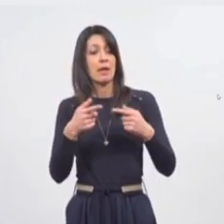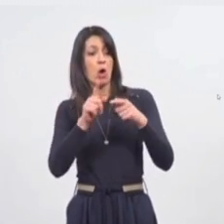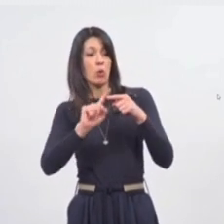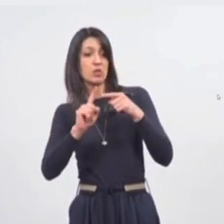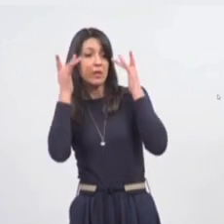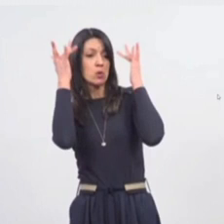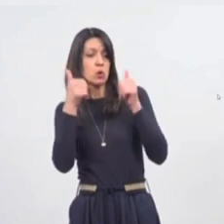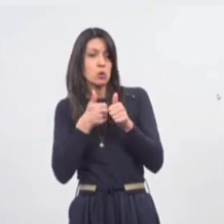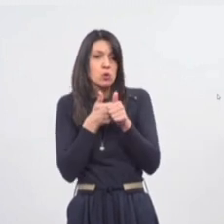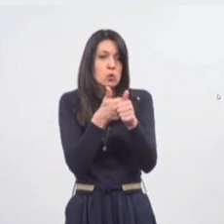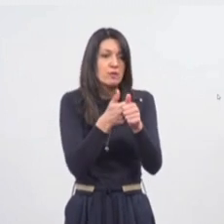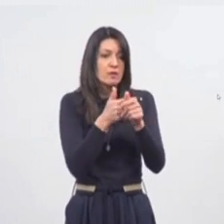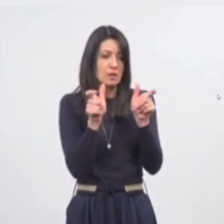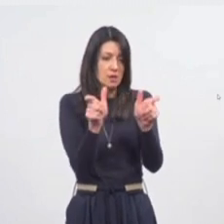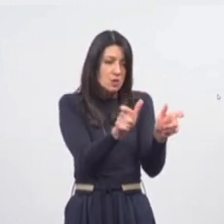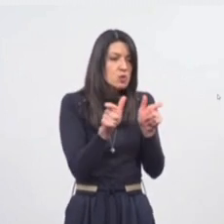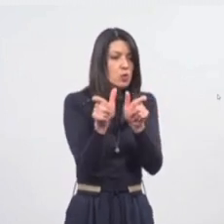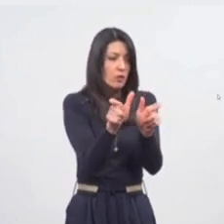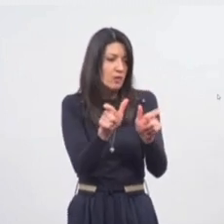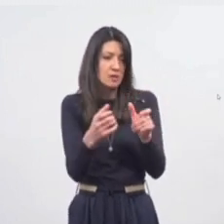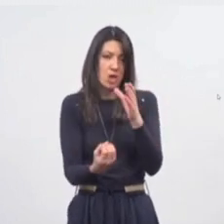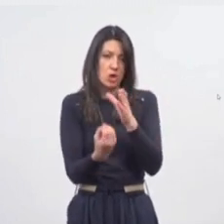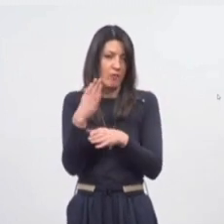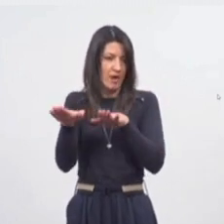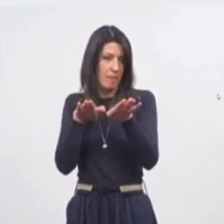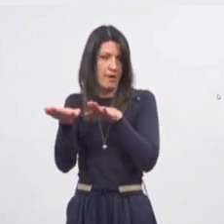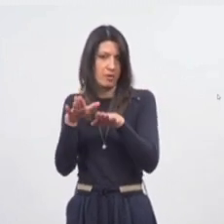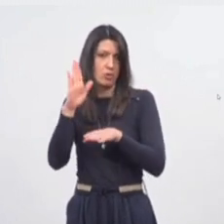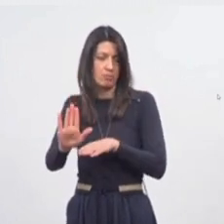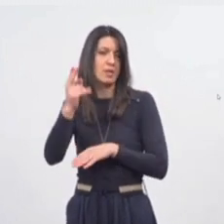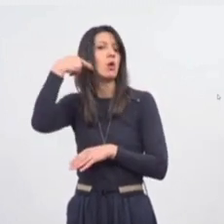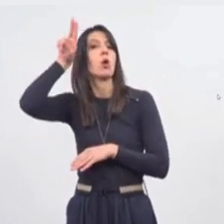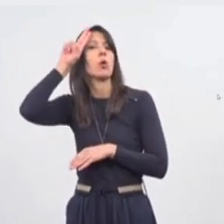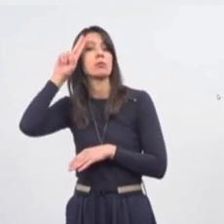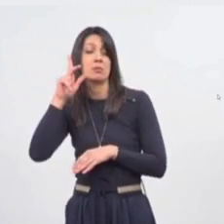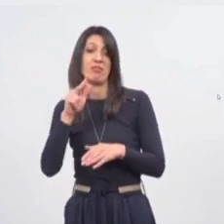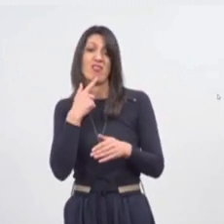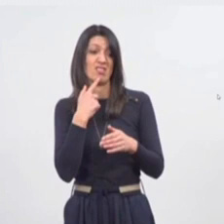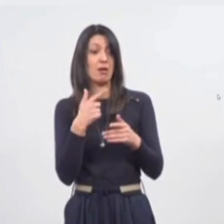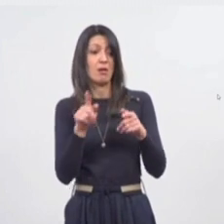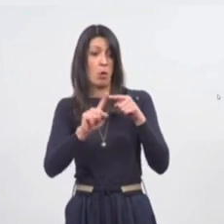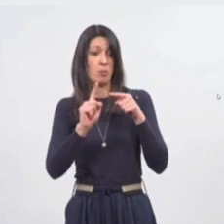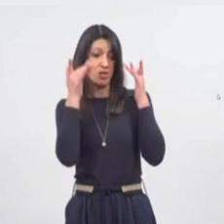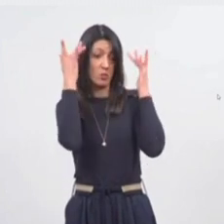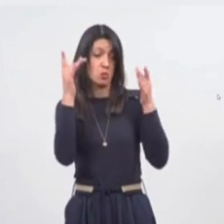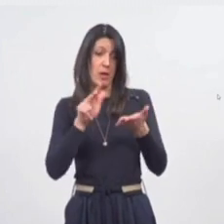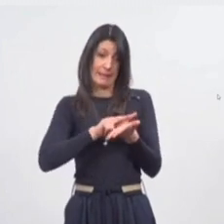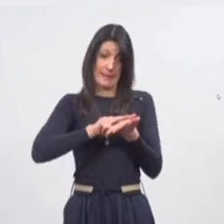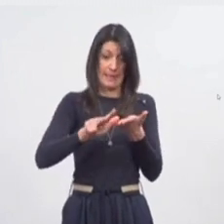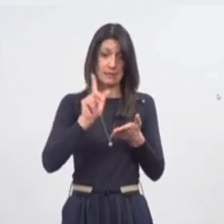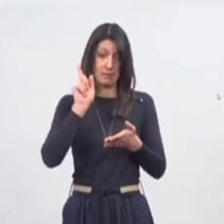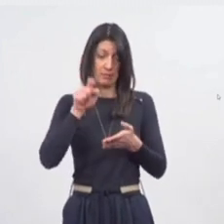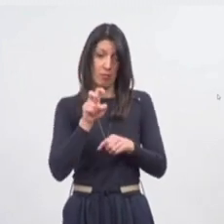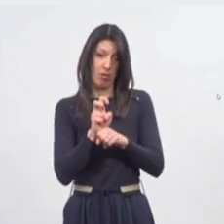à travers de nouvelles initiatives européennes, c'est-à-dire la traçabilité des biens. Le